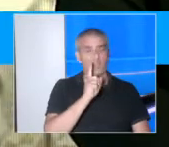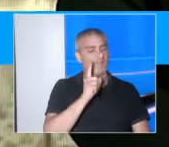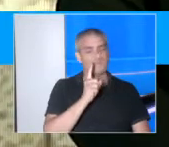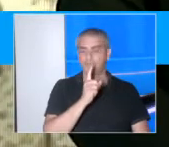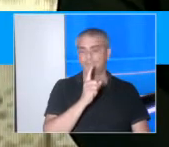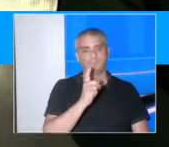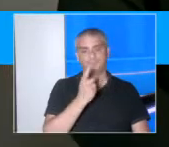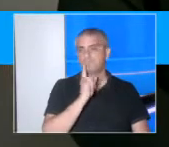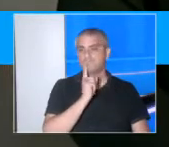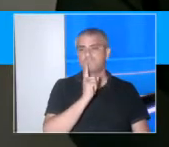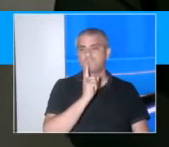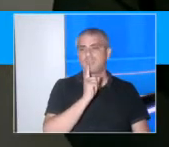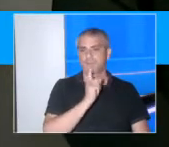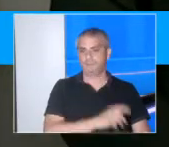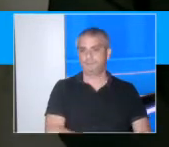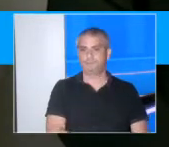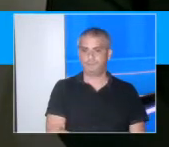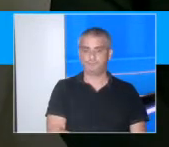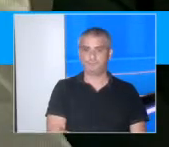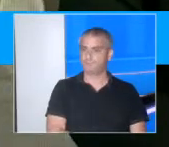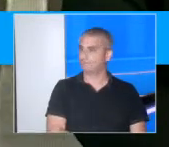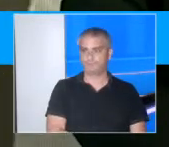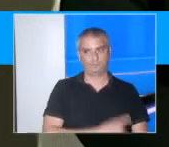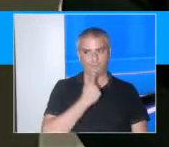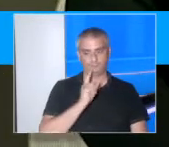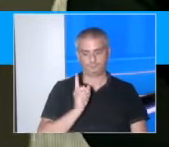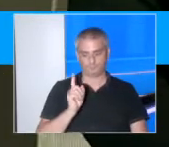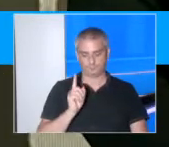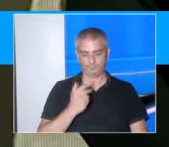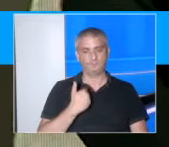הם קולות ספורים. לא, תראה, אני